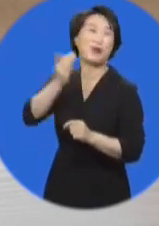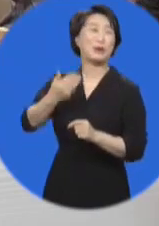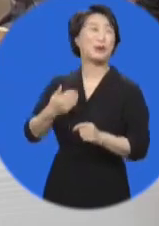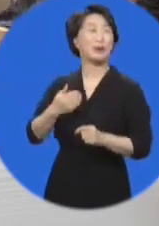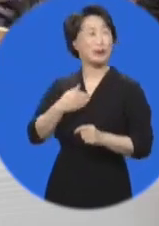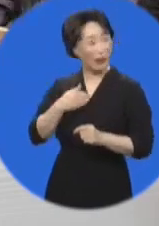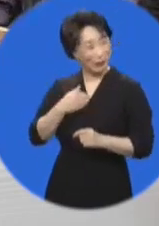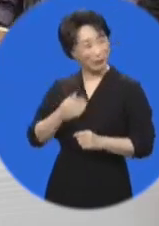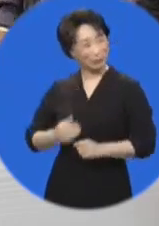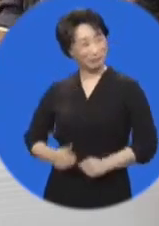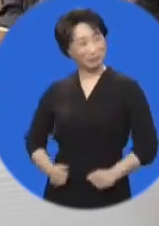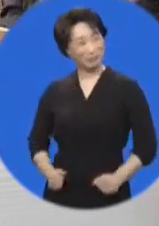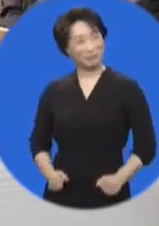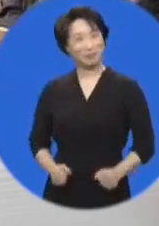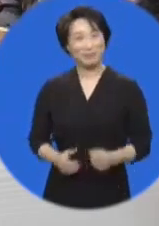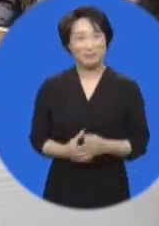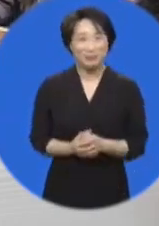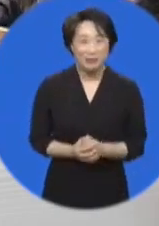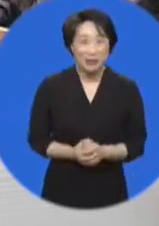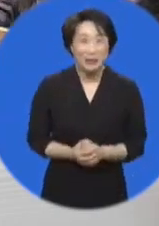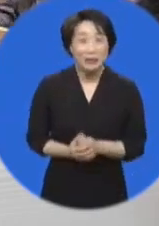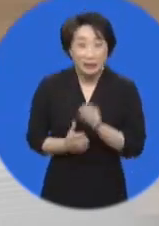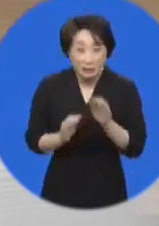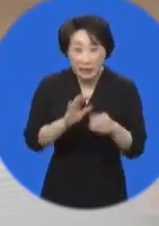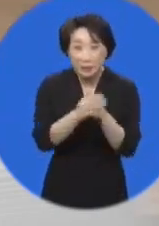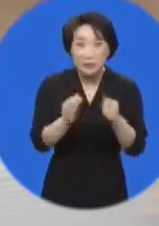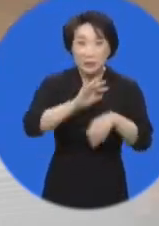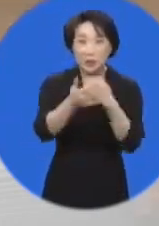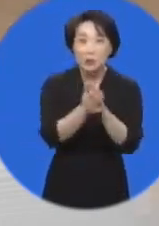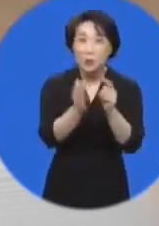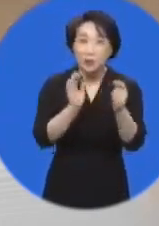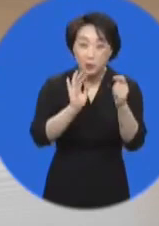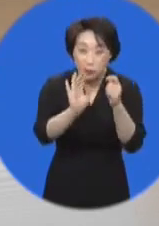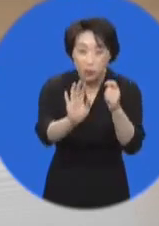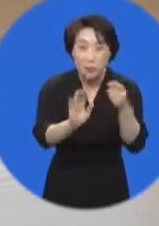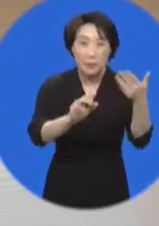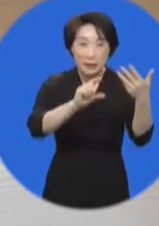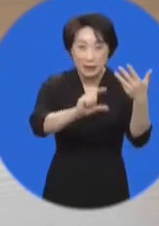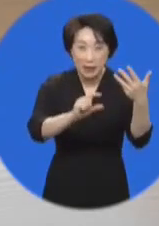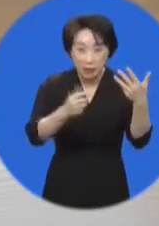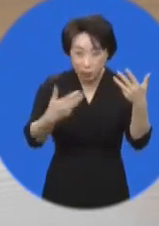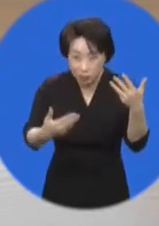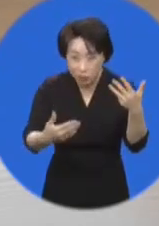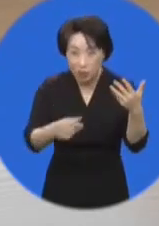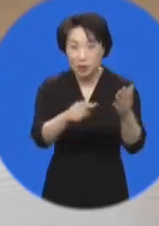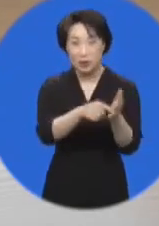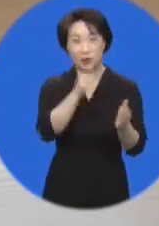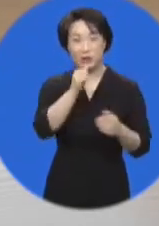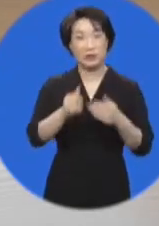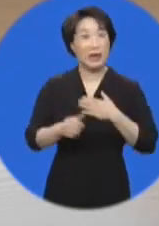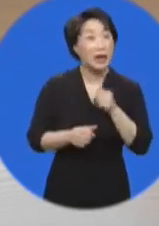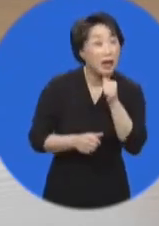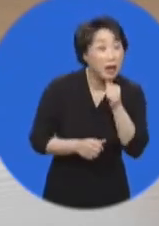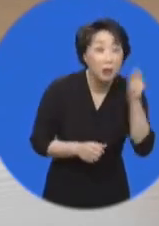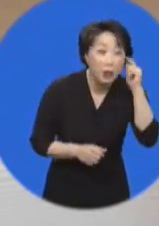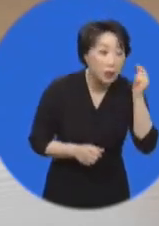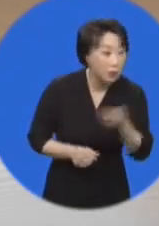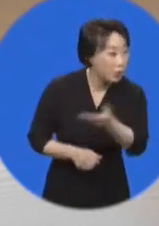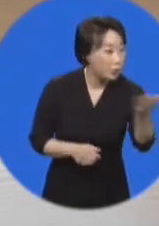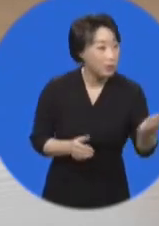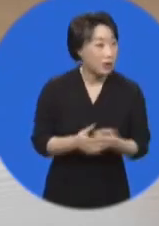되게 하셨다 이 말입니다. 그래서 고린도후서 8장 9절에 내가 가난하게 된 것은